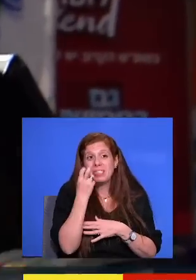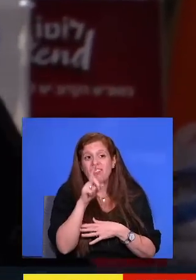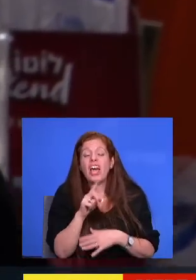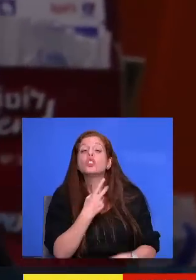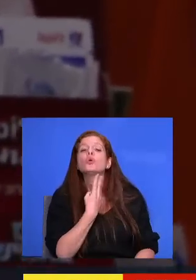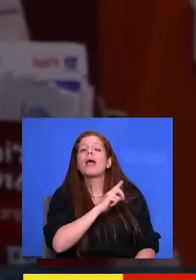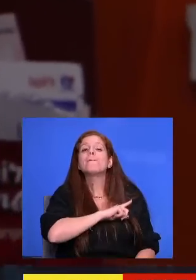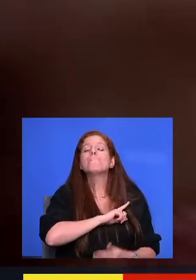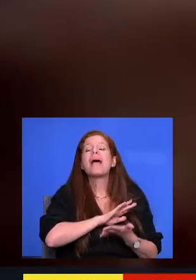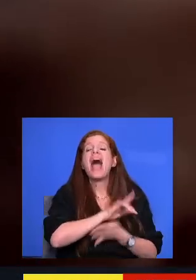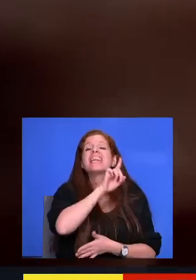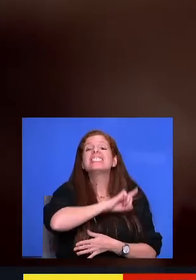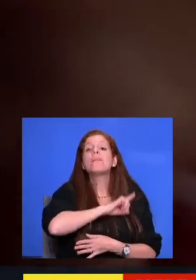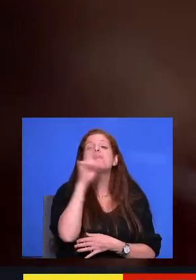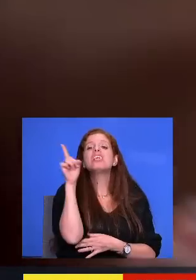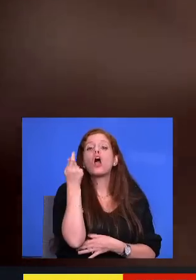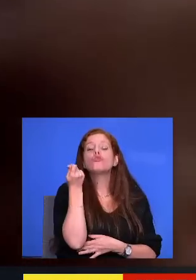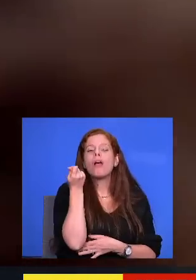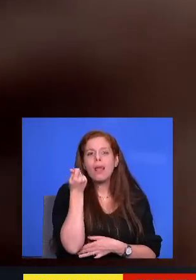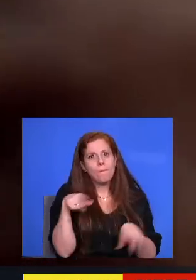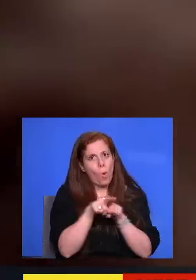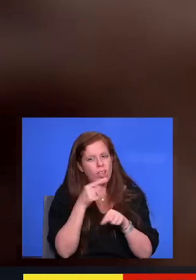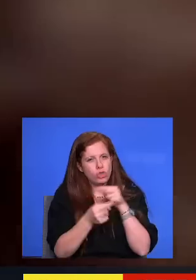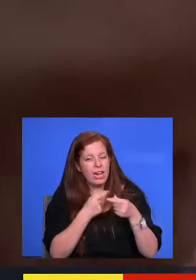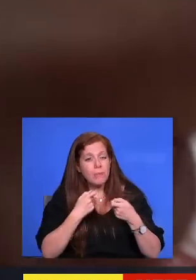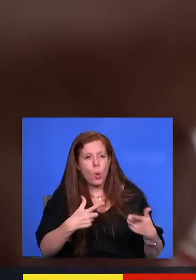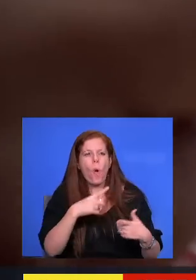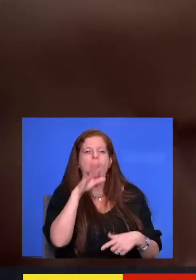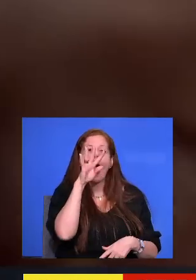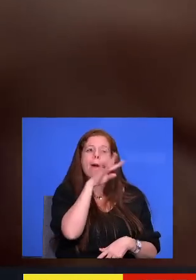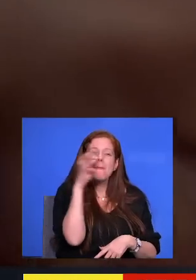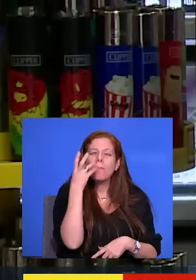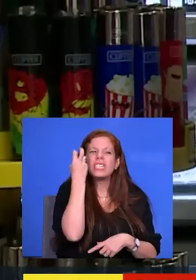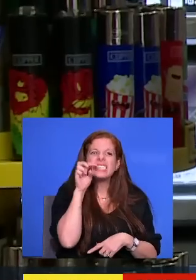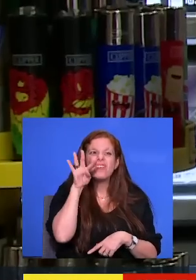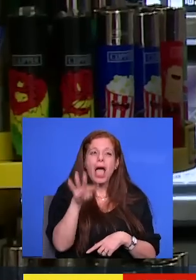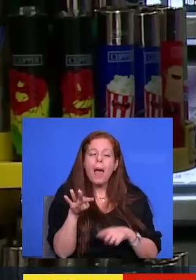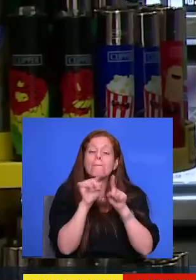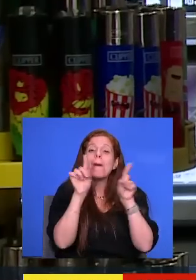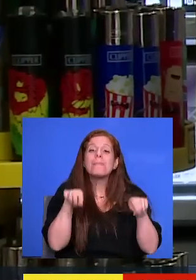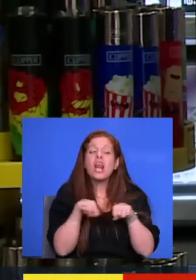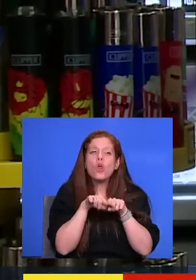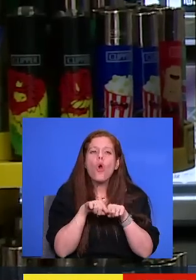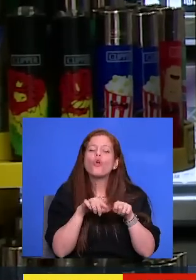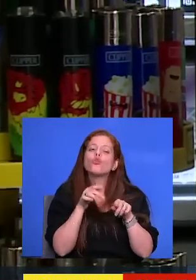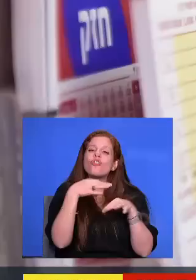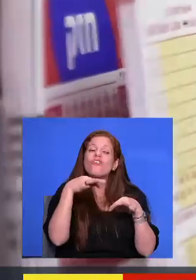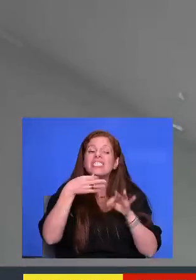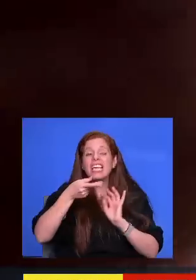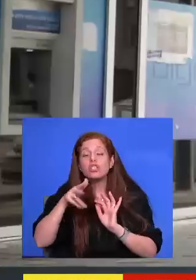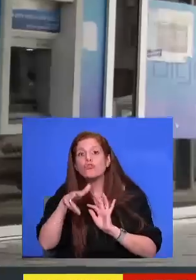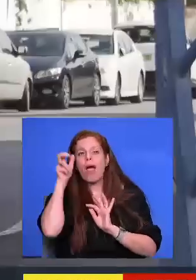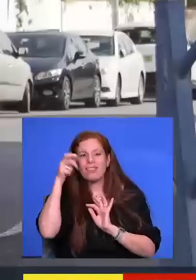מ-11 מיליארד שקלים. באותה שנה נמכרו 424 מיליון תופסי צ'אנס בכמעט 1.5 מיליארד שקלים.